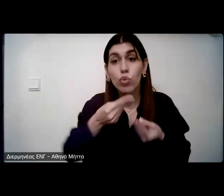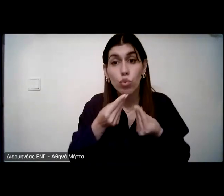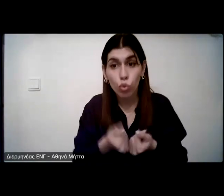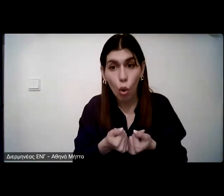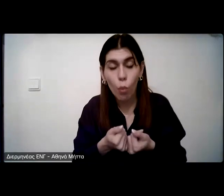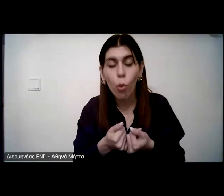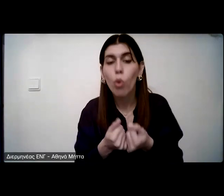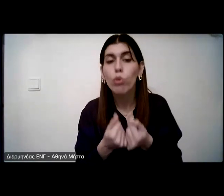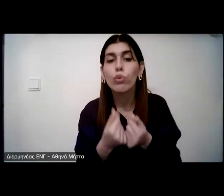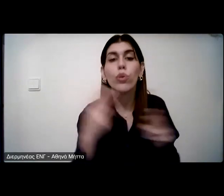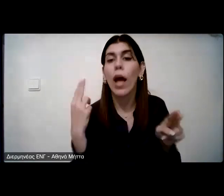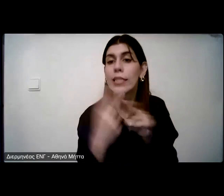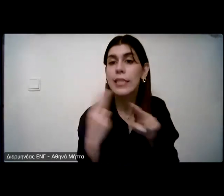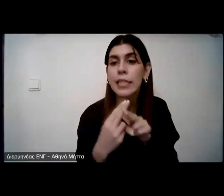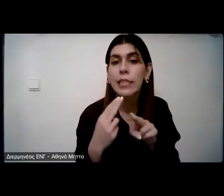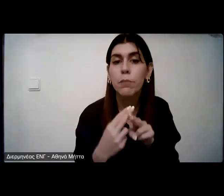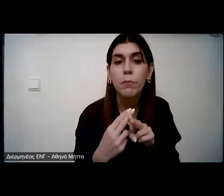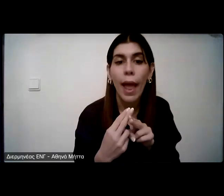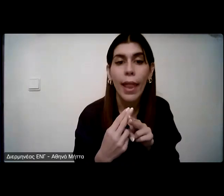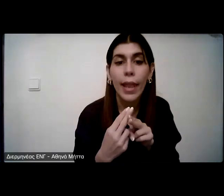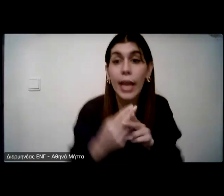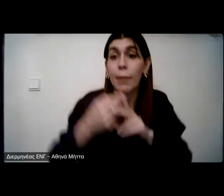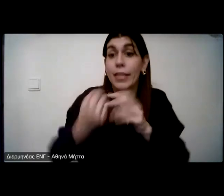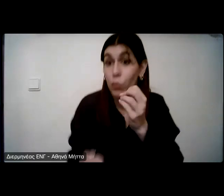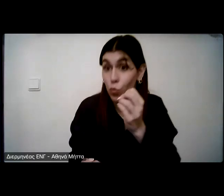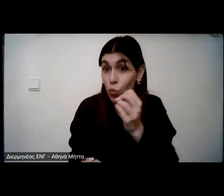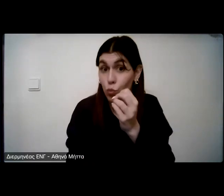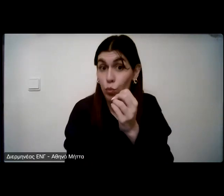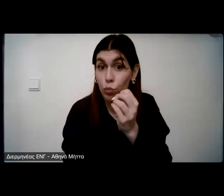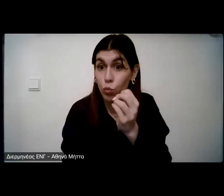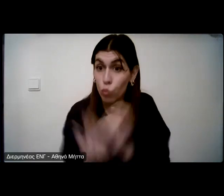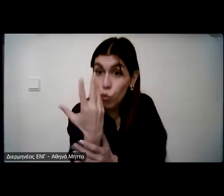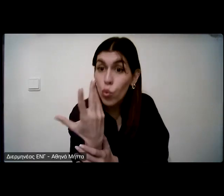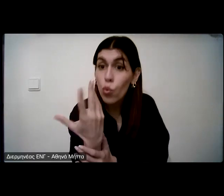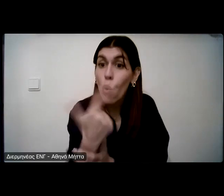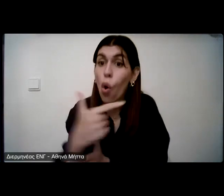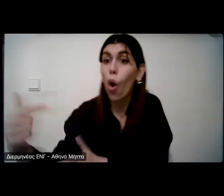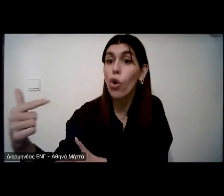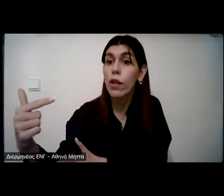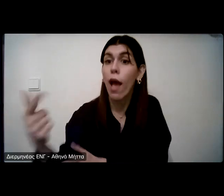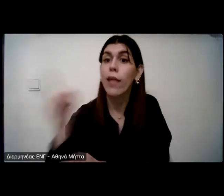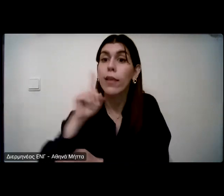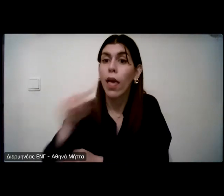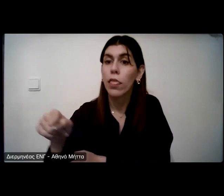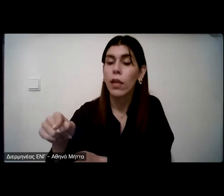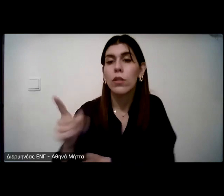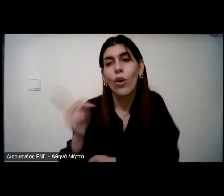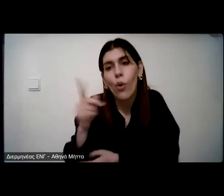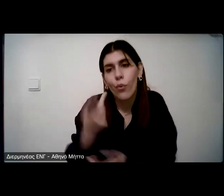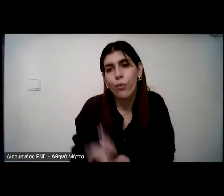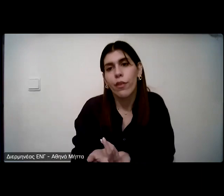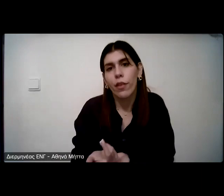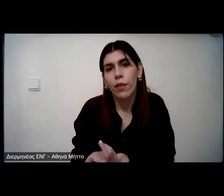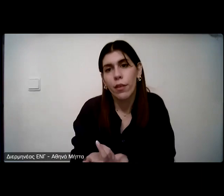συνεπάγεται μια νέα μορφή αορατότητα των γυναικών και στην